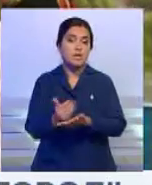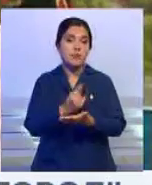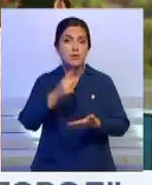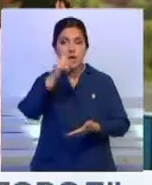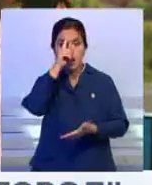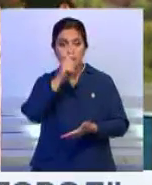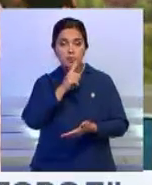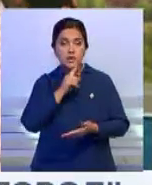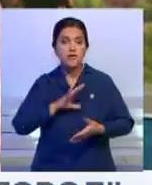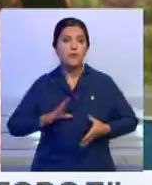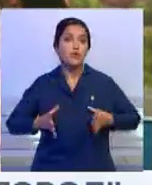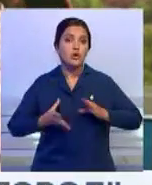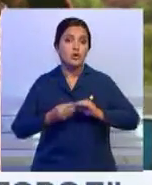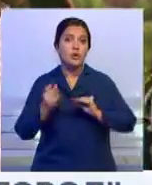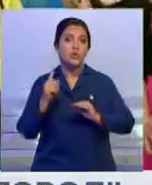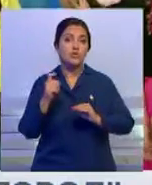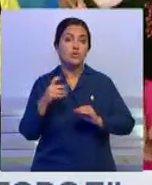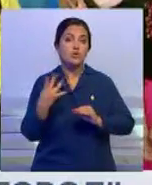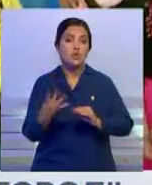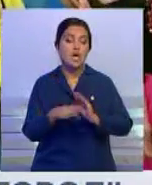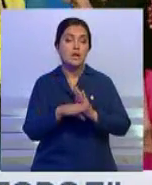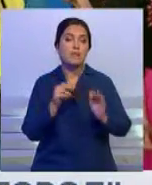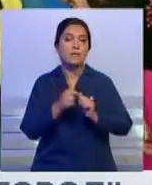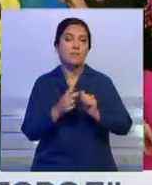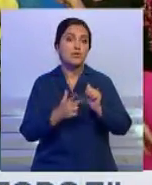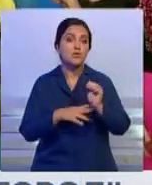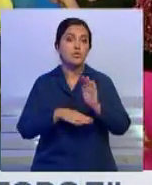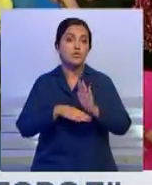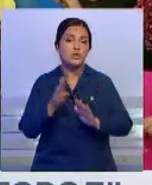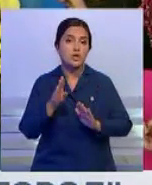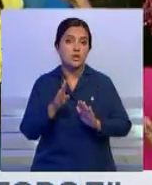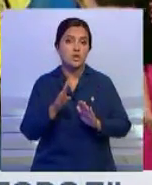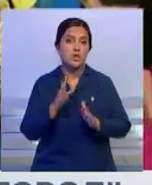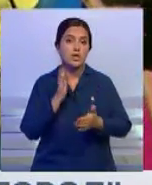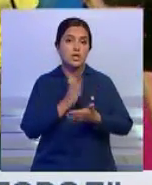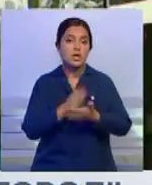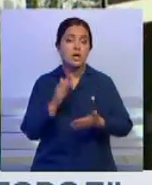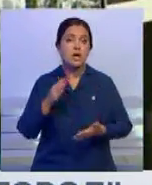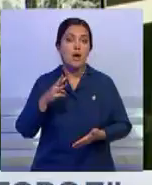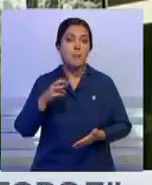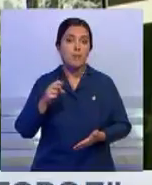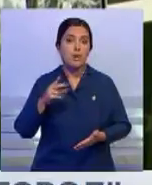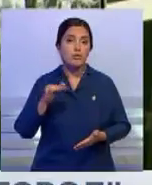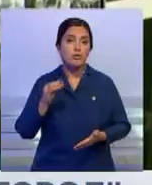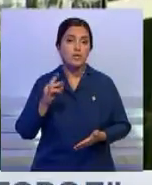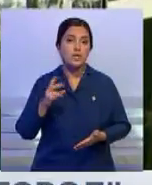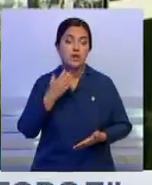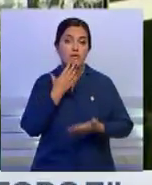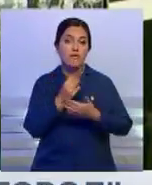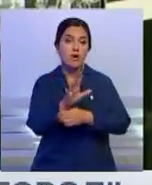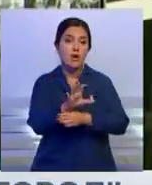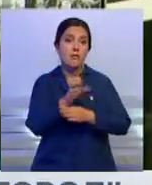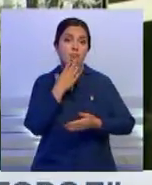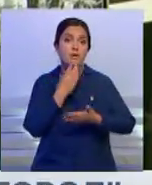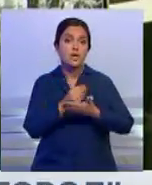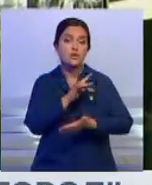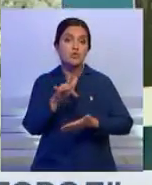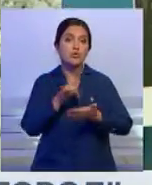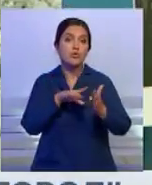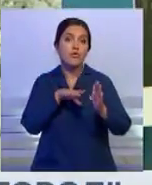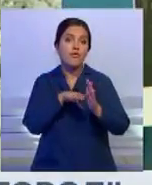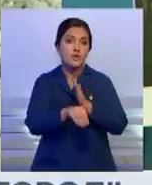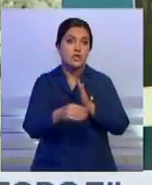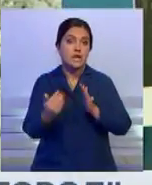течение месяца. В итоге из 104 отобрали 18 лучших. Юлия Малютина со своим снимком «Наш город» вошла в их